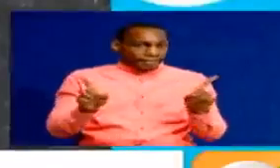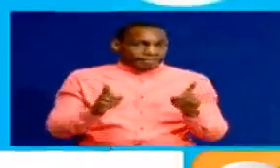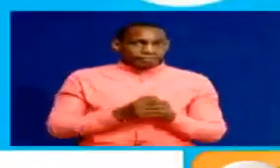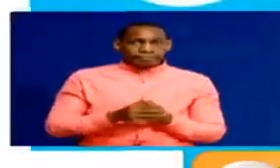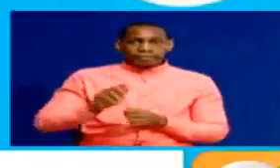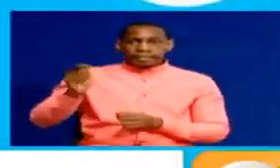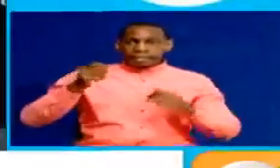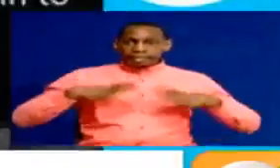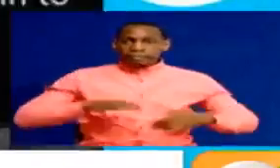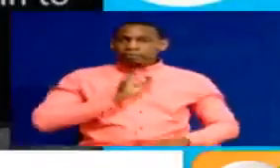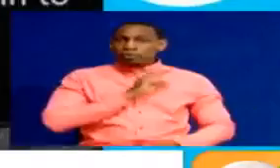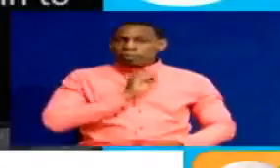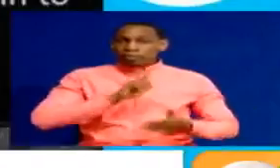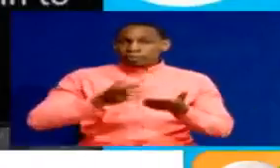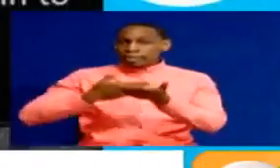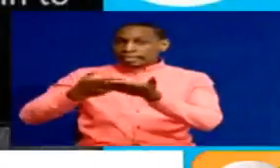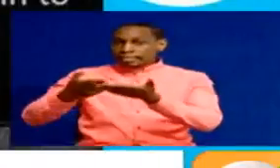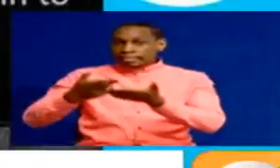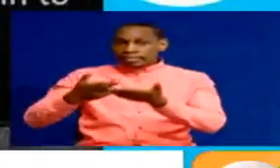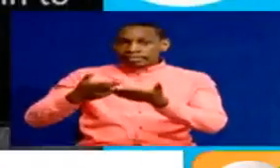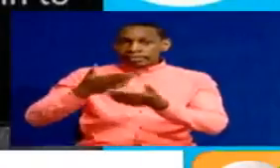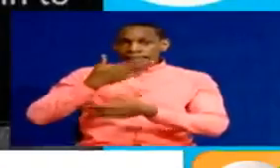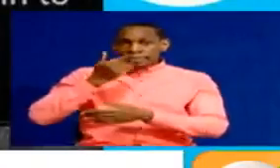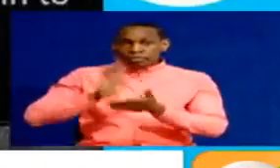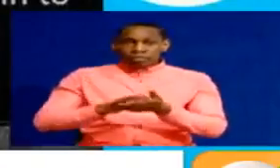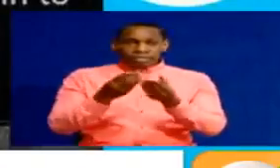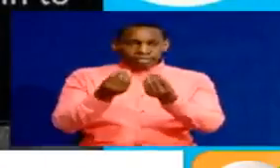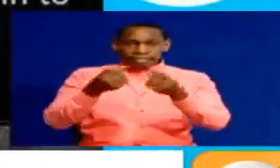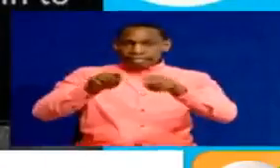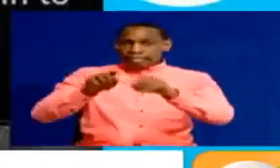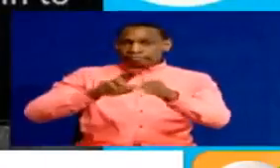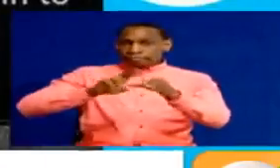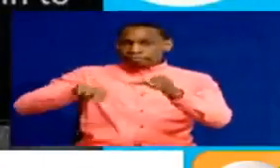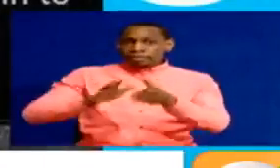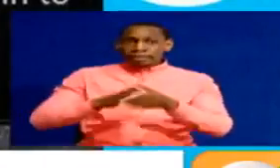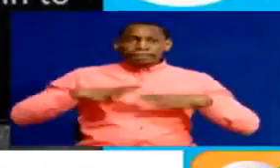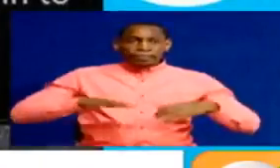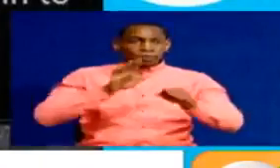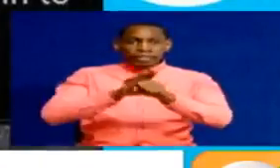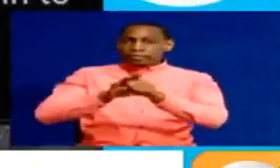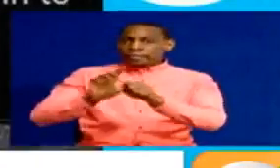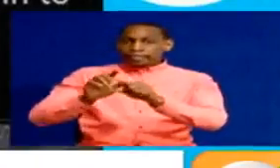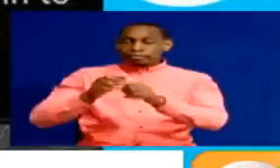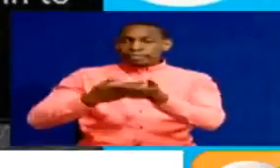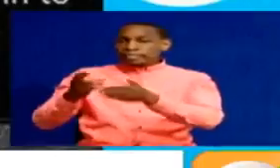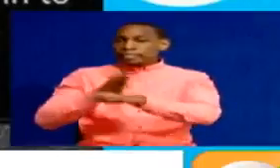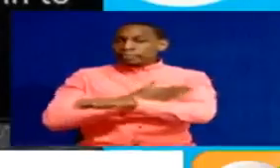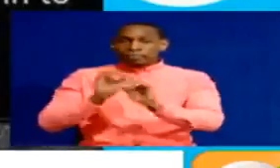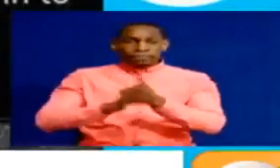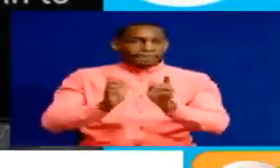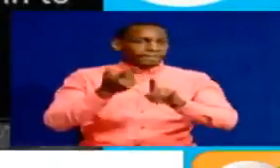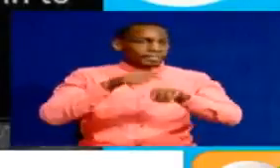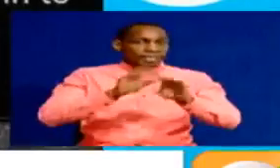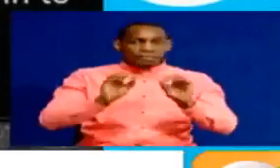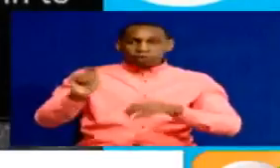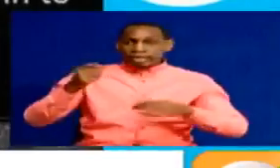hivyo, Wakenya wamelalama kuwa sajili hiyo inafaa kuwa na njia rahisi ya kujiondoa, kwani wengi wao hawakujisajili. Si mara